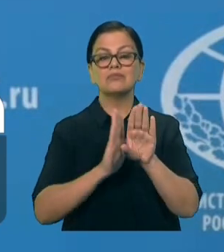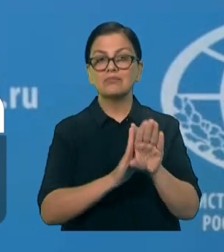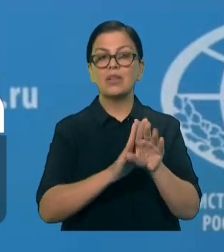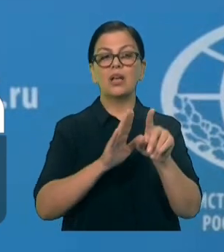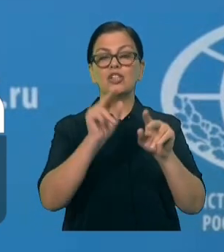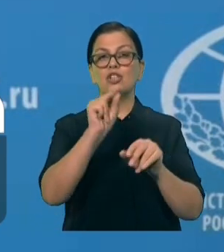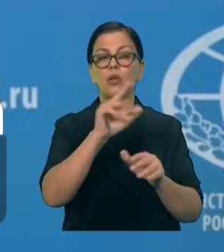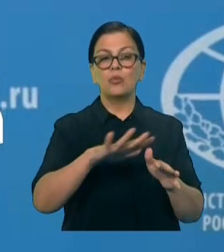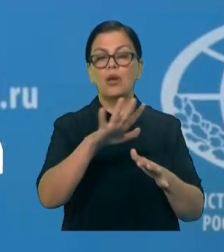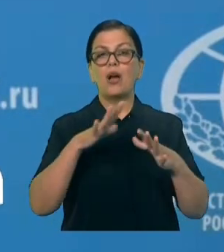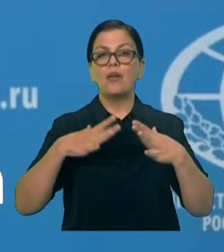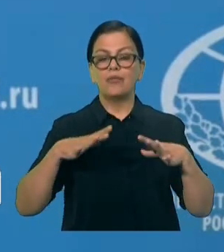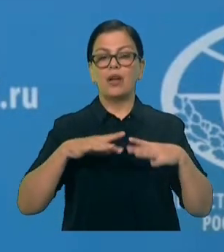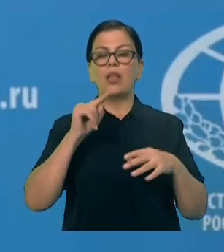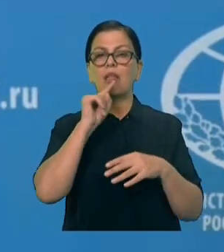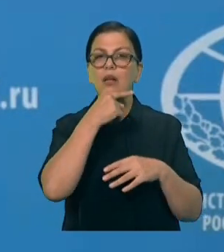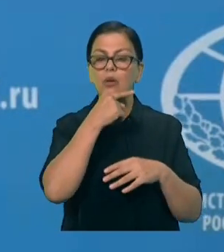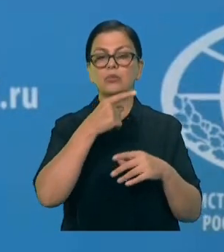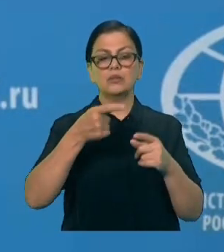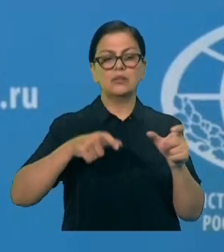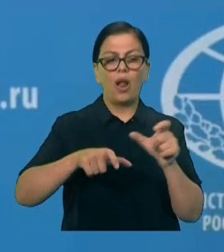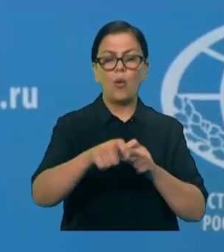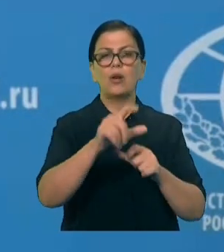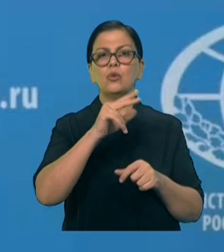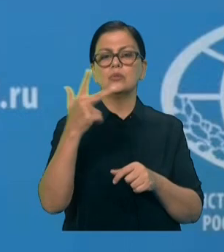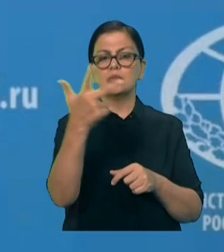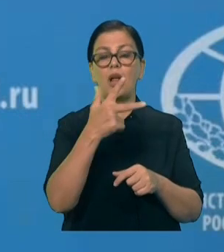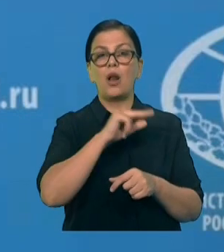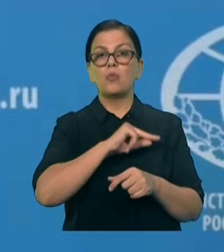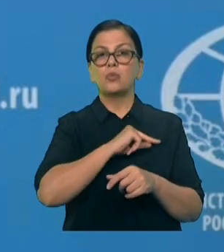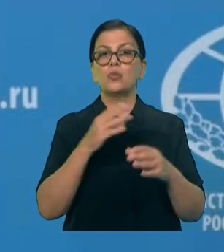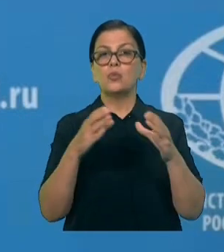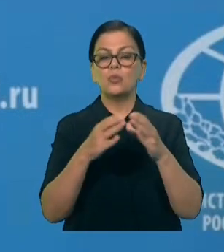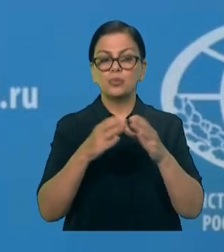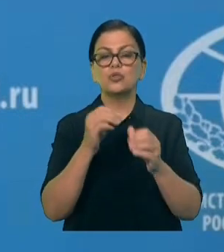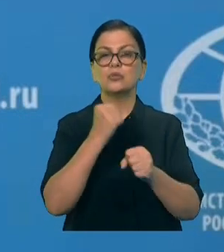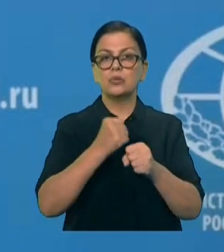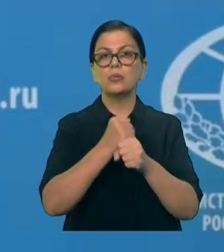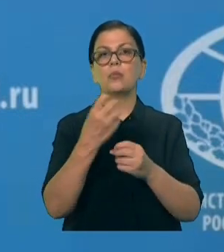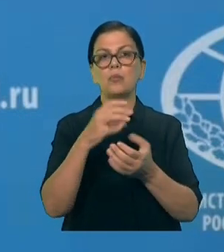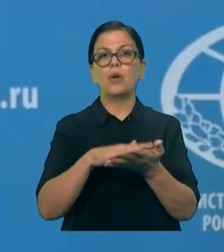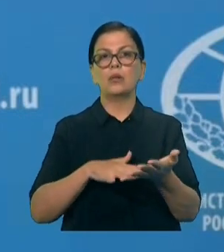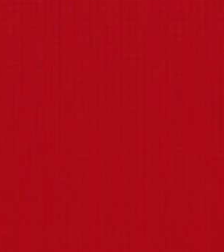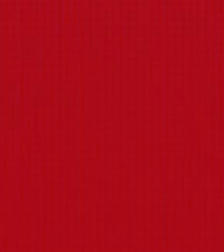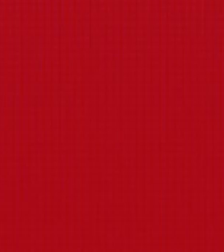iqtisadi və nəqliyyat əlaqələrinin bərpası üzrə üçtərəfli işçi qrup çərçivəsində işlər davam edir.